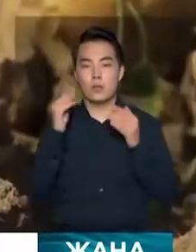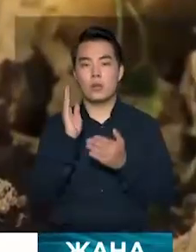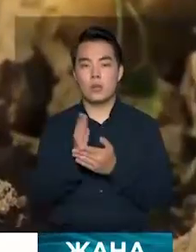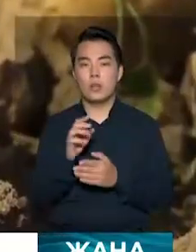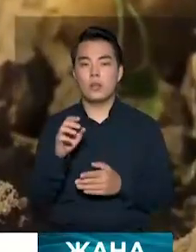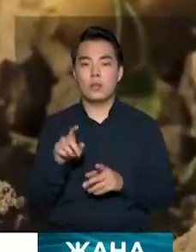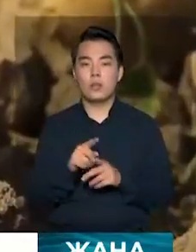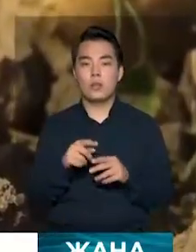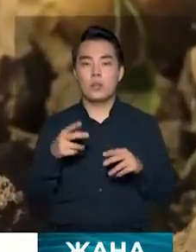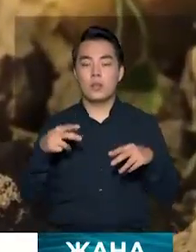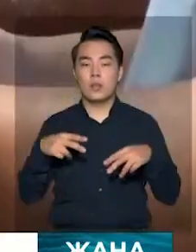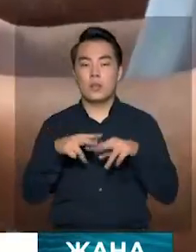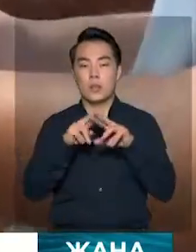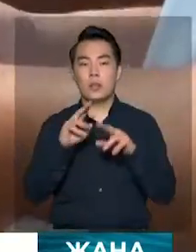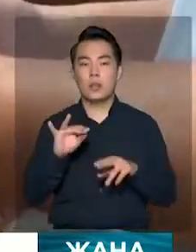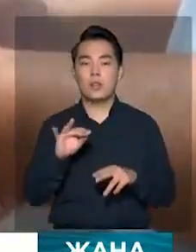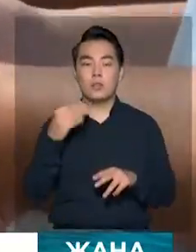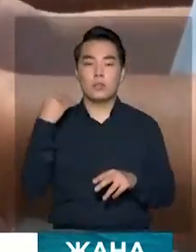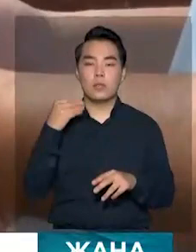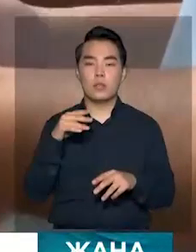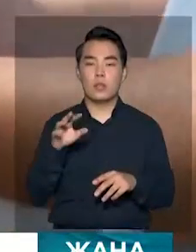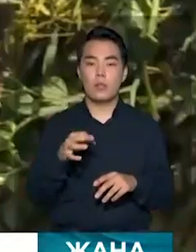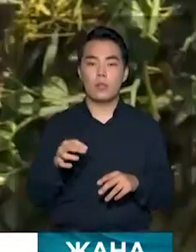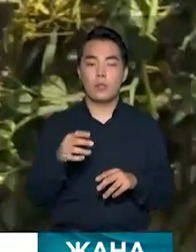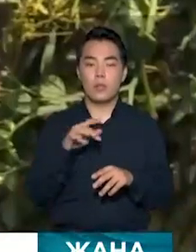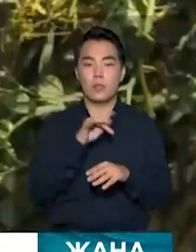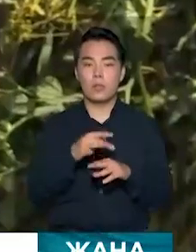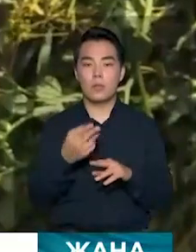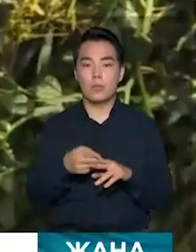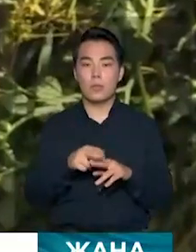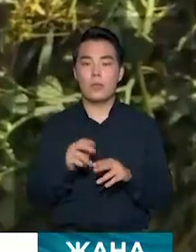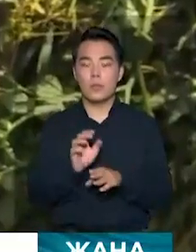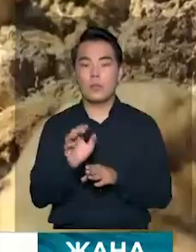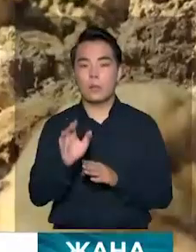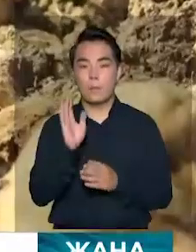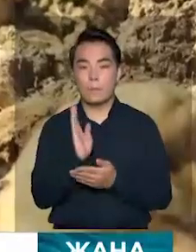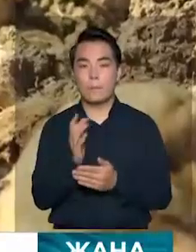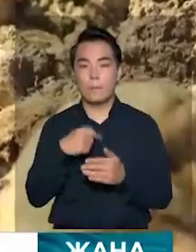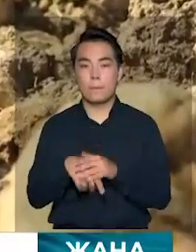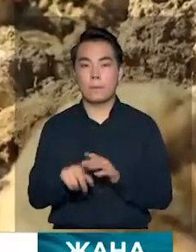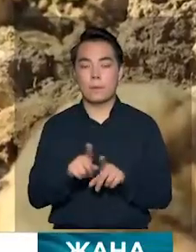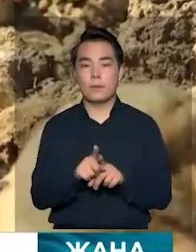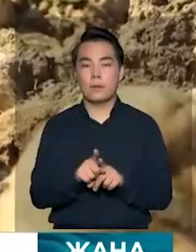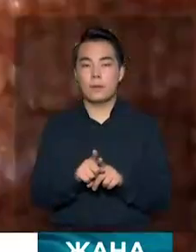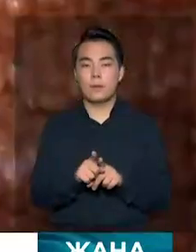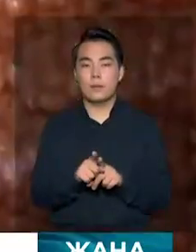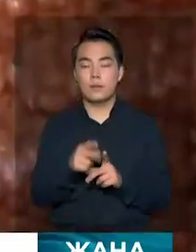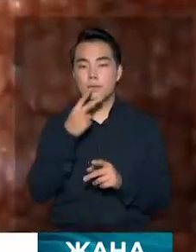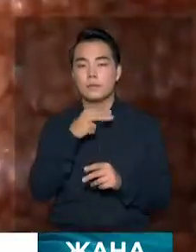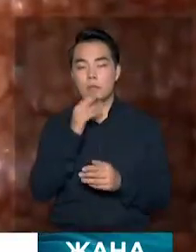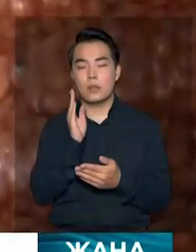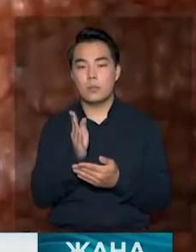Елорда, Алматы және Түркістан қалаларына да жөнелтілген. Жергілікті шаруалар келер жылы да межені артығымен орындауға ниетті.